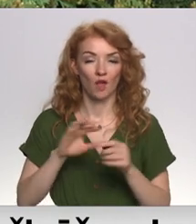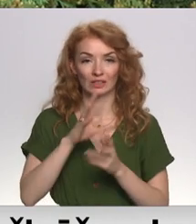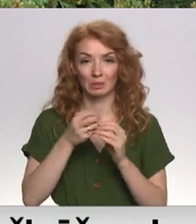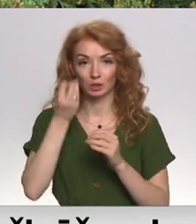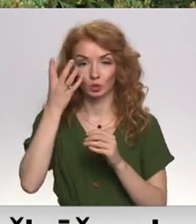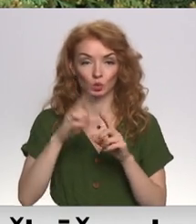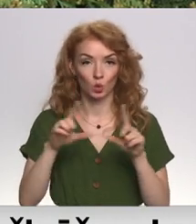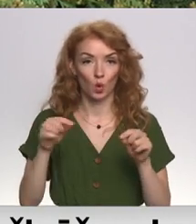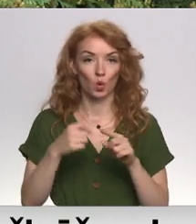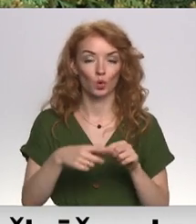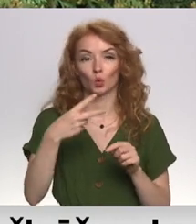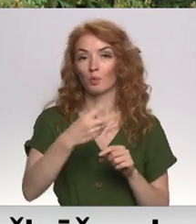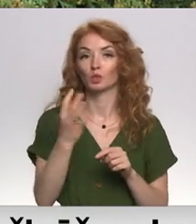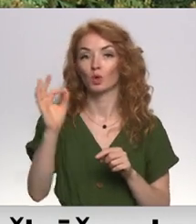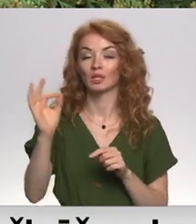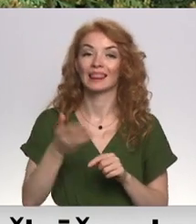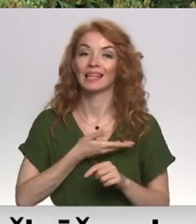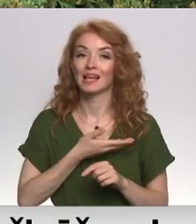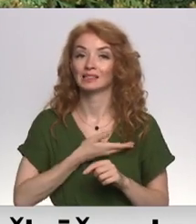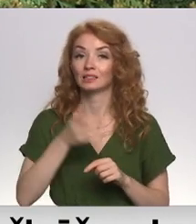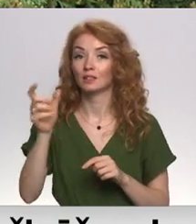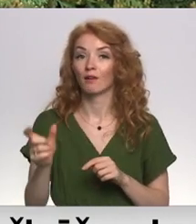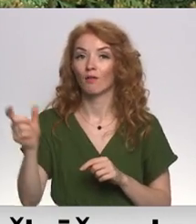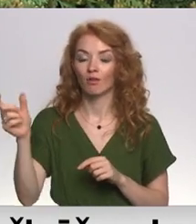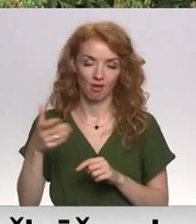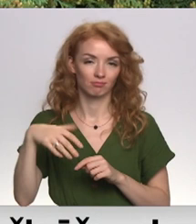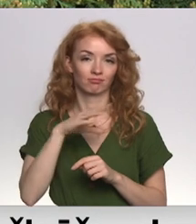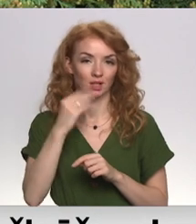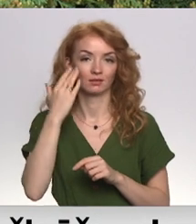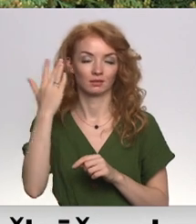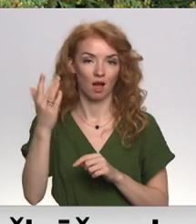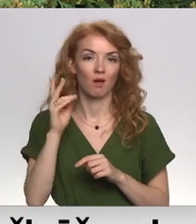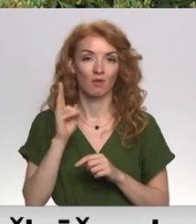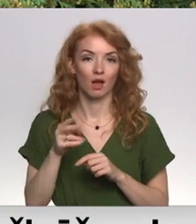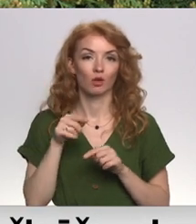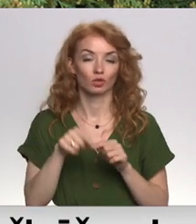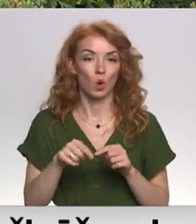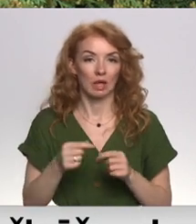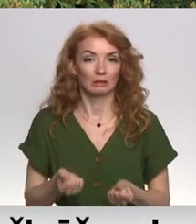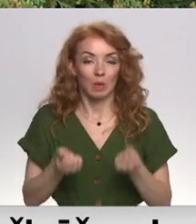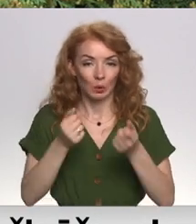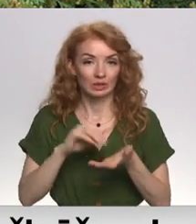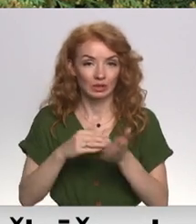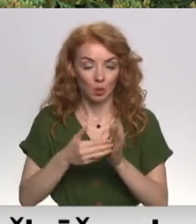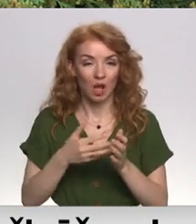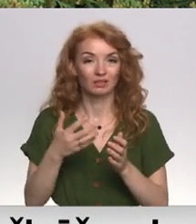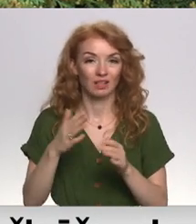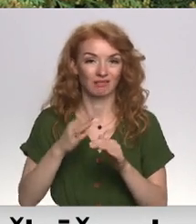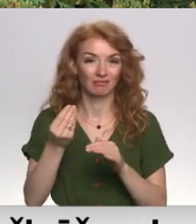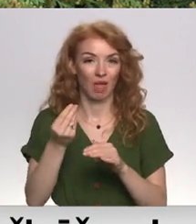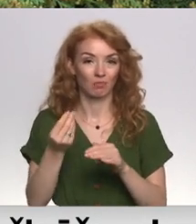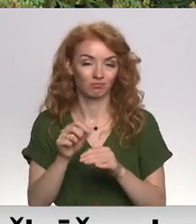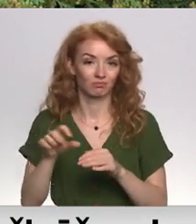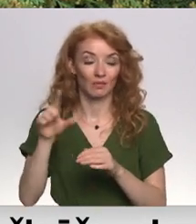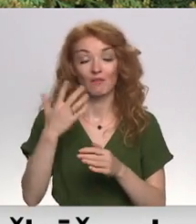un 25% iedzīvotāji. Mēs ceram, ka tomēr neskatoties uz šo izaicinošo situāciju ar cenām,